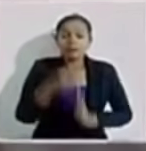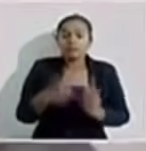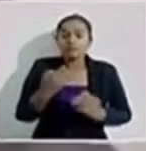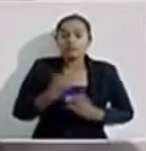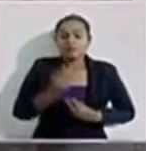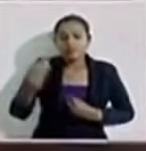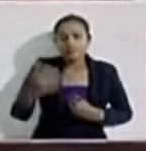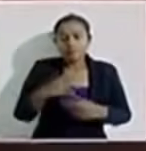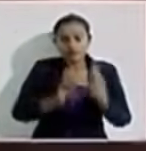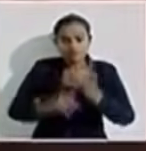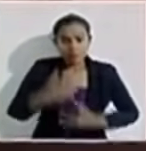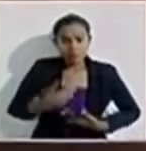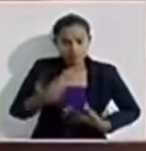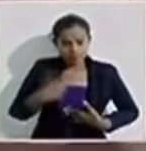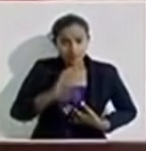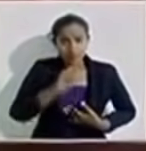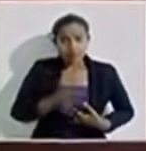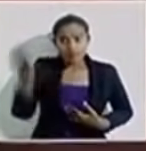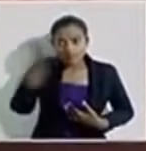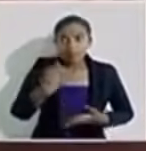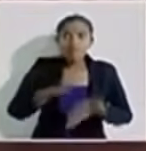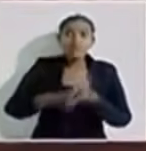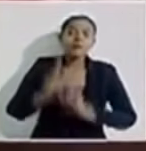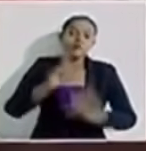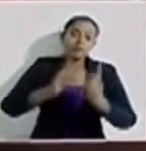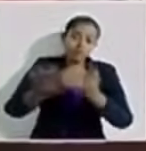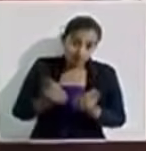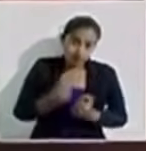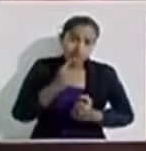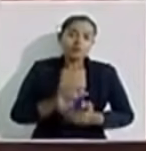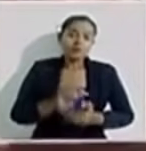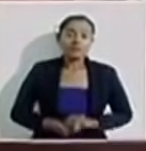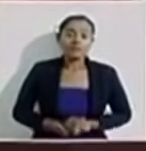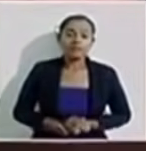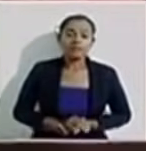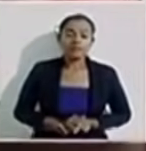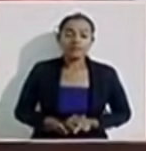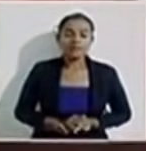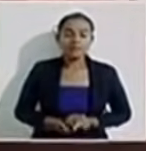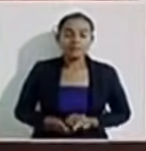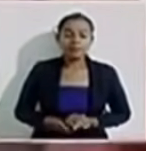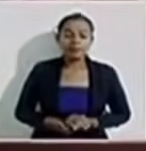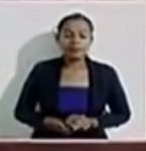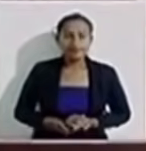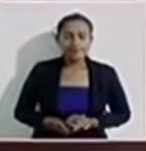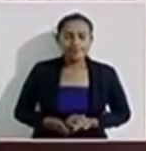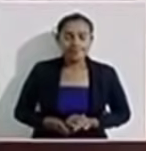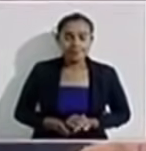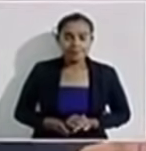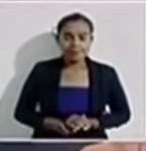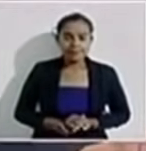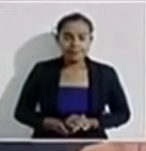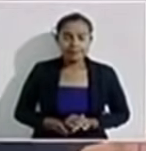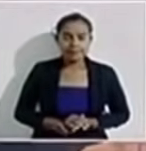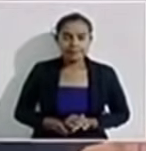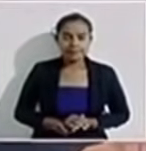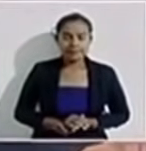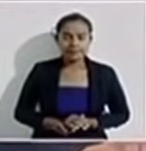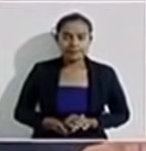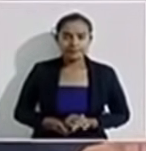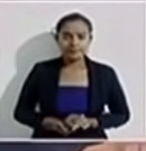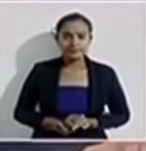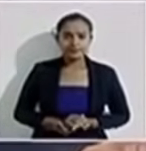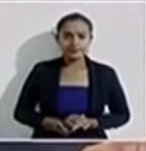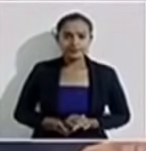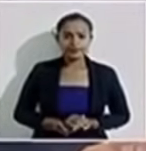them as well. ඒ රටවල් අපි වෙනුවෙන් කතා කරන රටවල් වෙනුවෙනුත් අපි කතා කළ යුතුයි. The